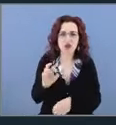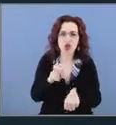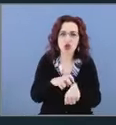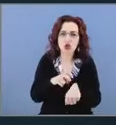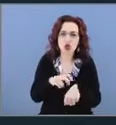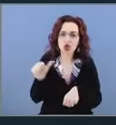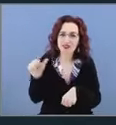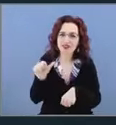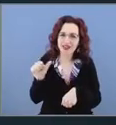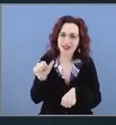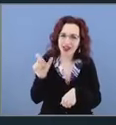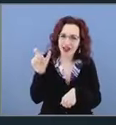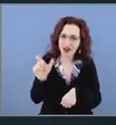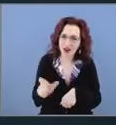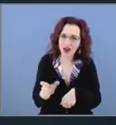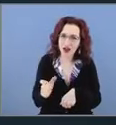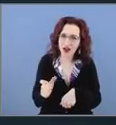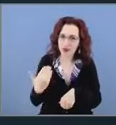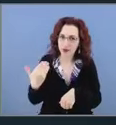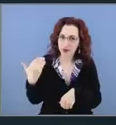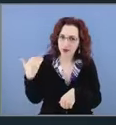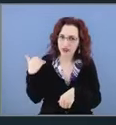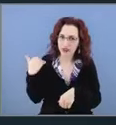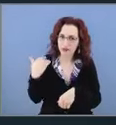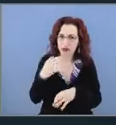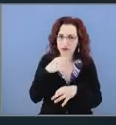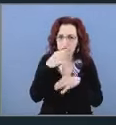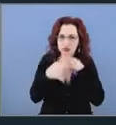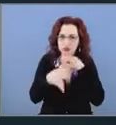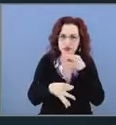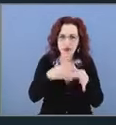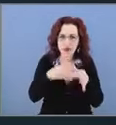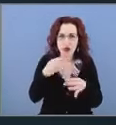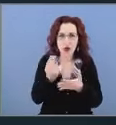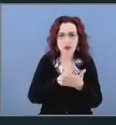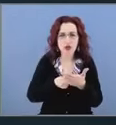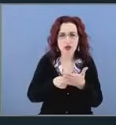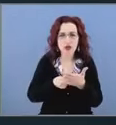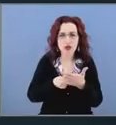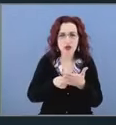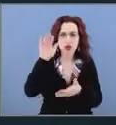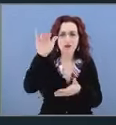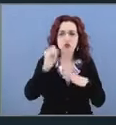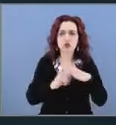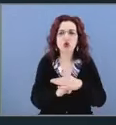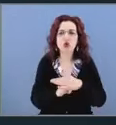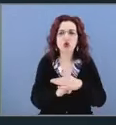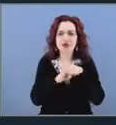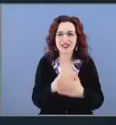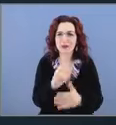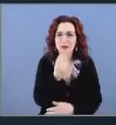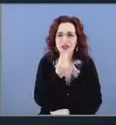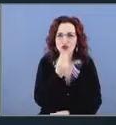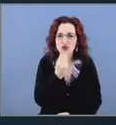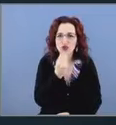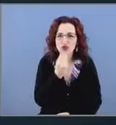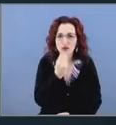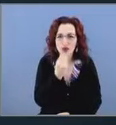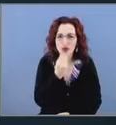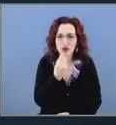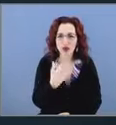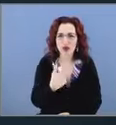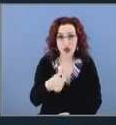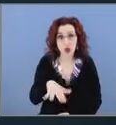del progetto Futuro Sostenibile del Cibo. Ho scelto di iniziare da qui oggi per parlare